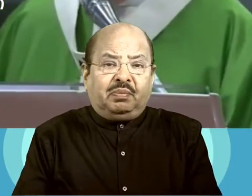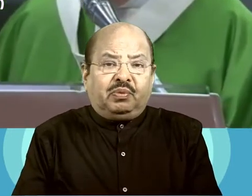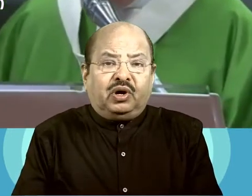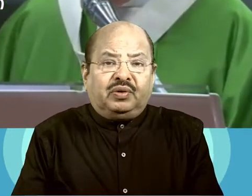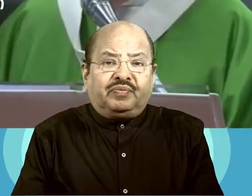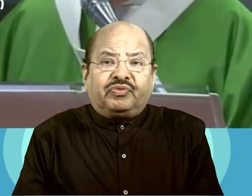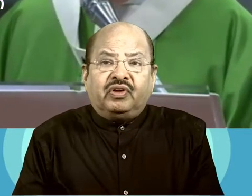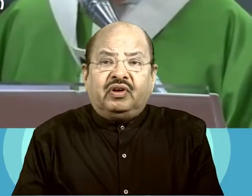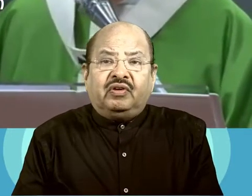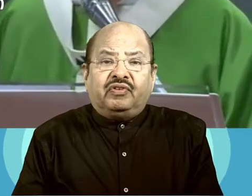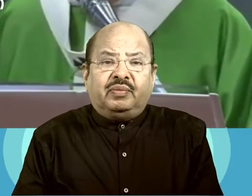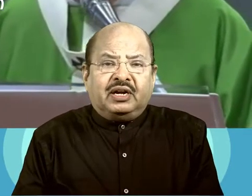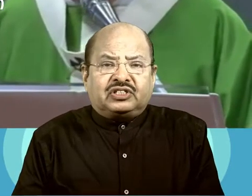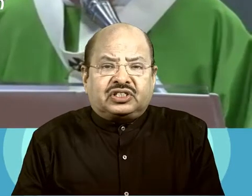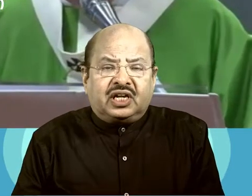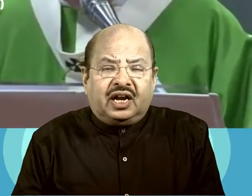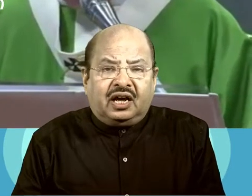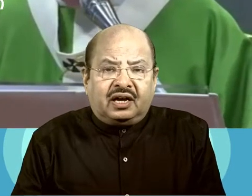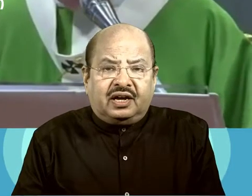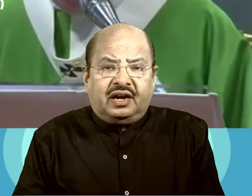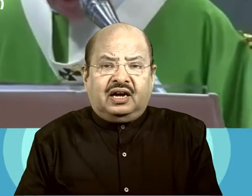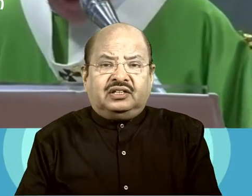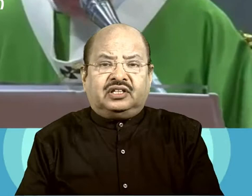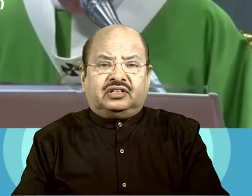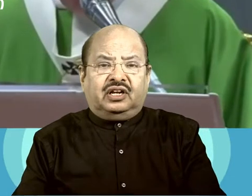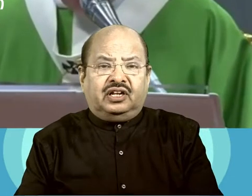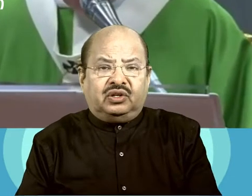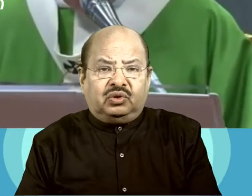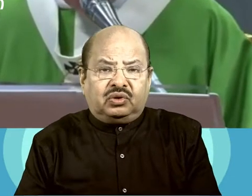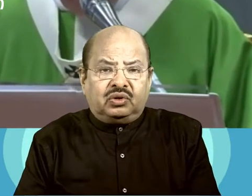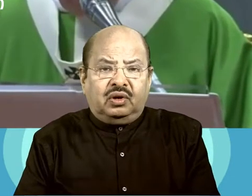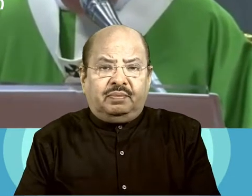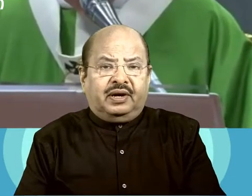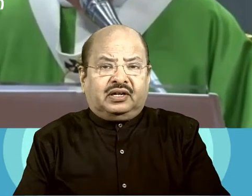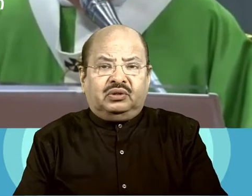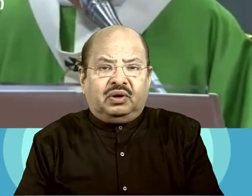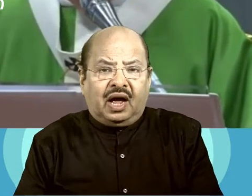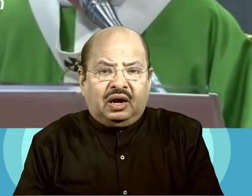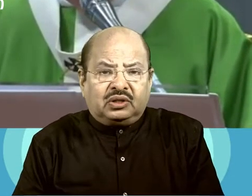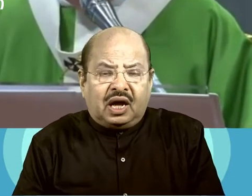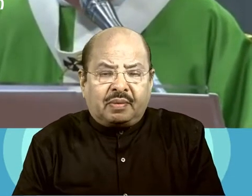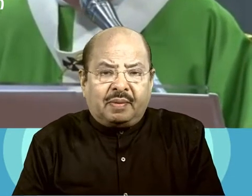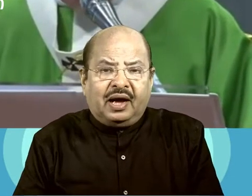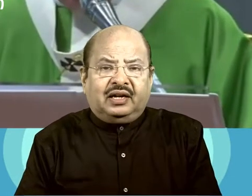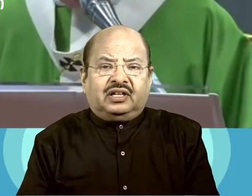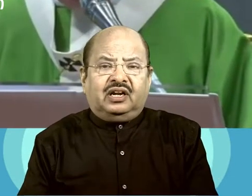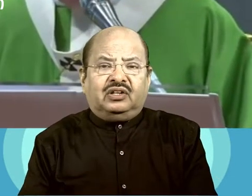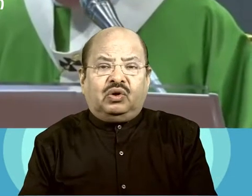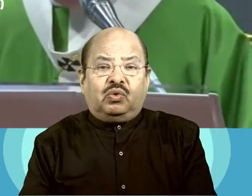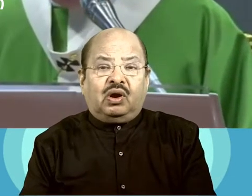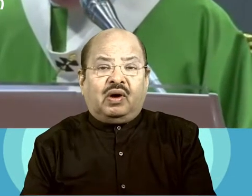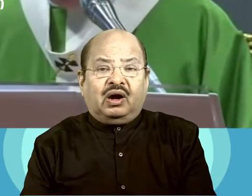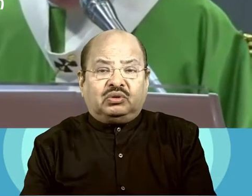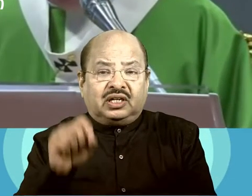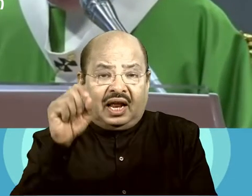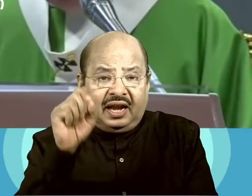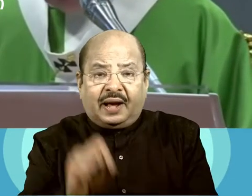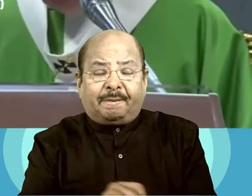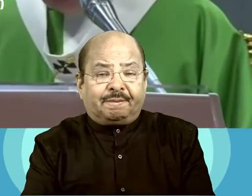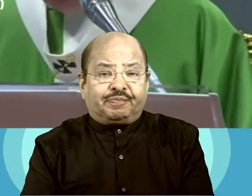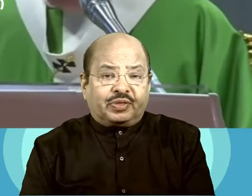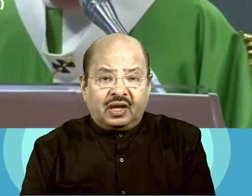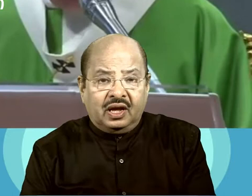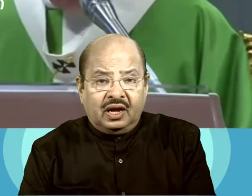അഭ്യർത്ഥന പലപ്പോഴും വിമർശന രാഹിത്യത്തിൽ നിന്നോ പെട്ടെന്നുണ്ടാകുന്ന അപമാനത്തിൽ നിന്നോ